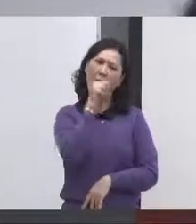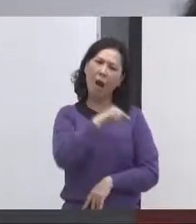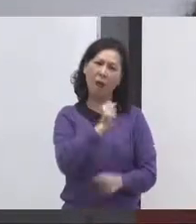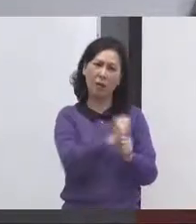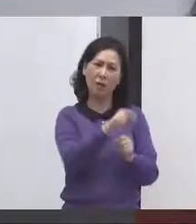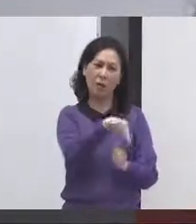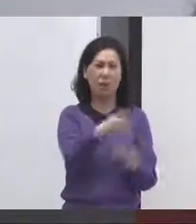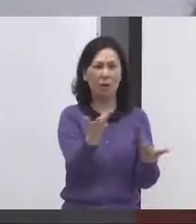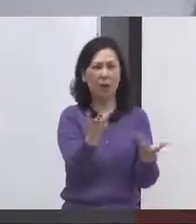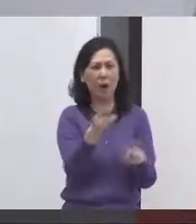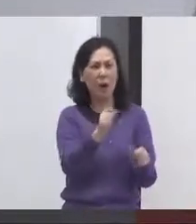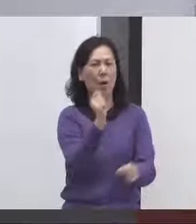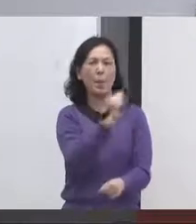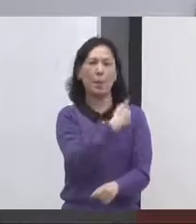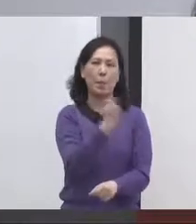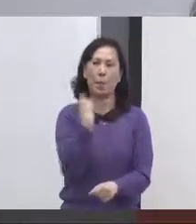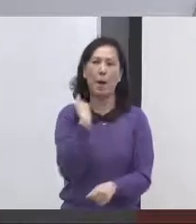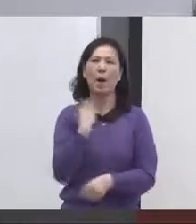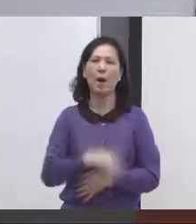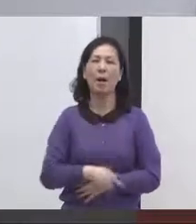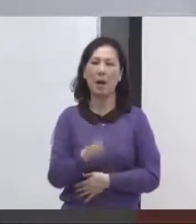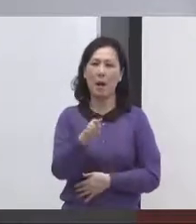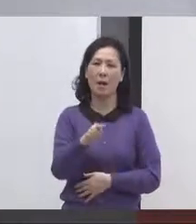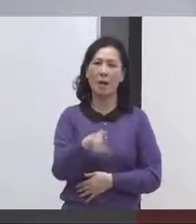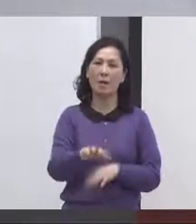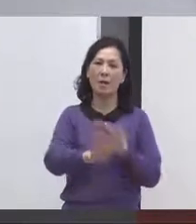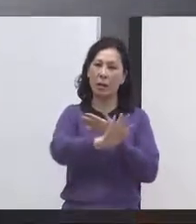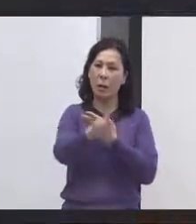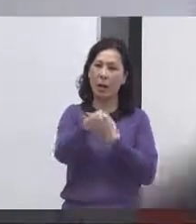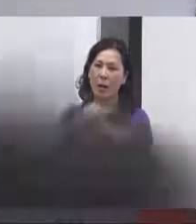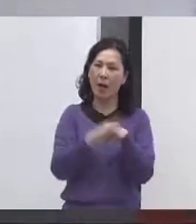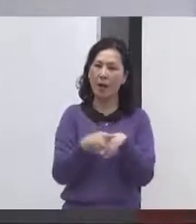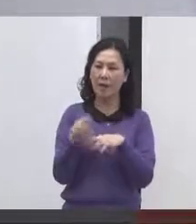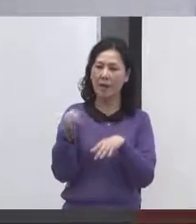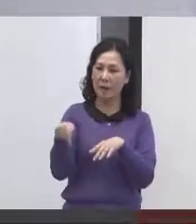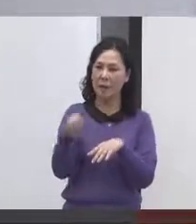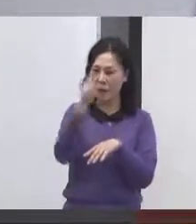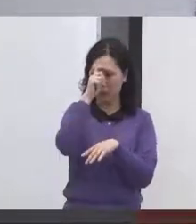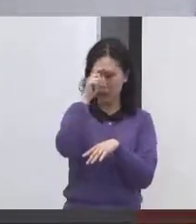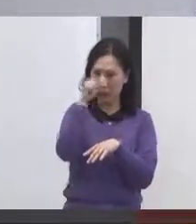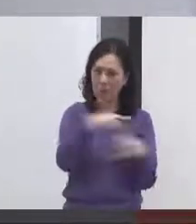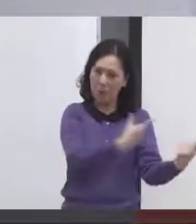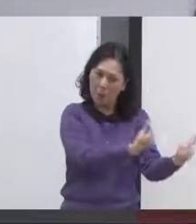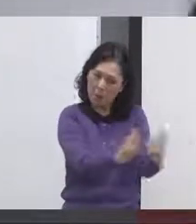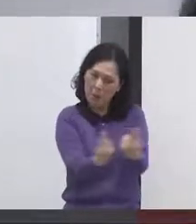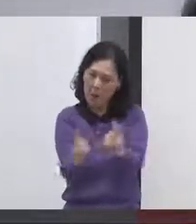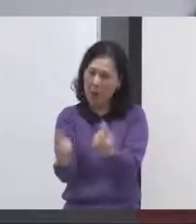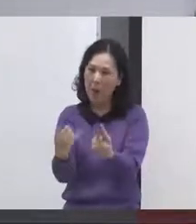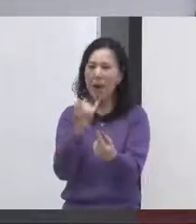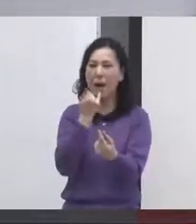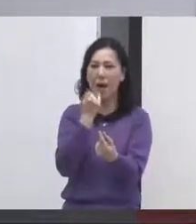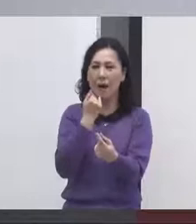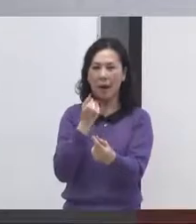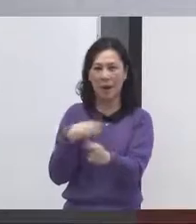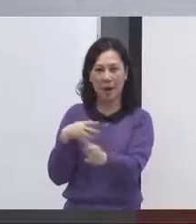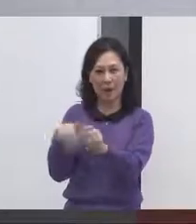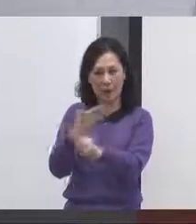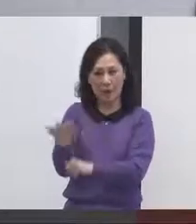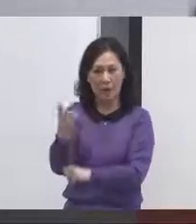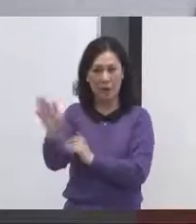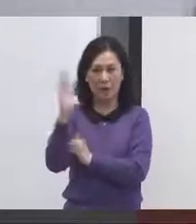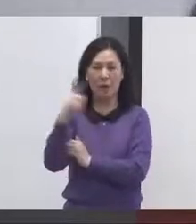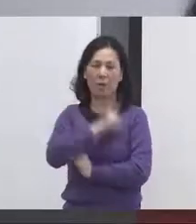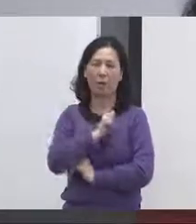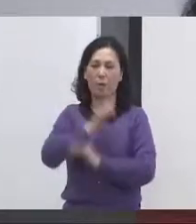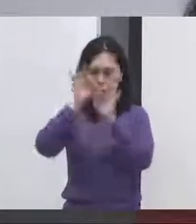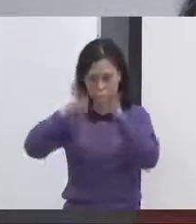事情，好，那所以我们要把这些外在的问责性怎么样规模化，变成是可以回到政府里面。那我举个简单的例子，就像政